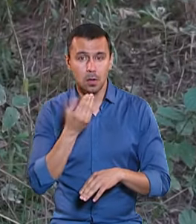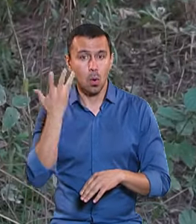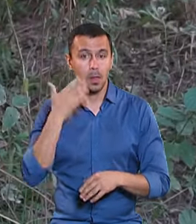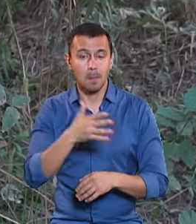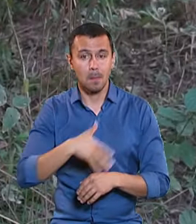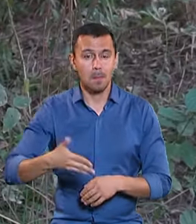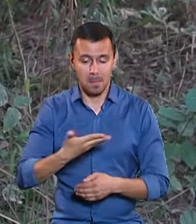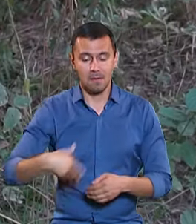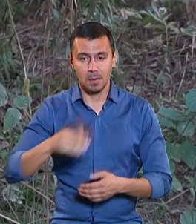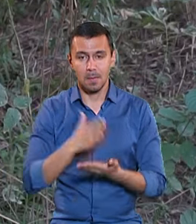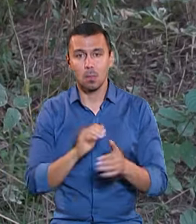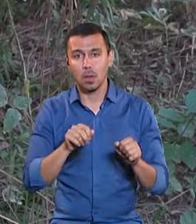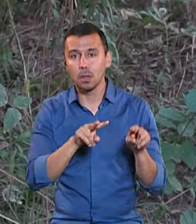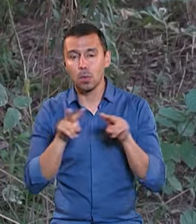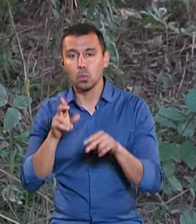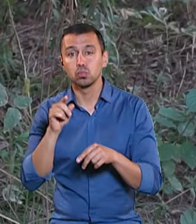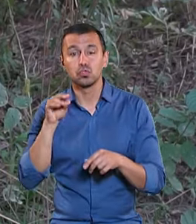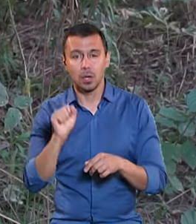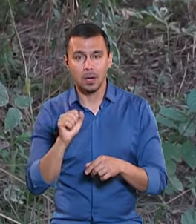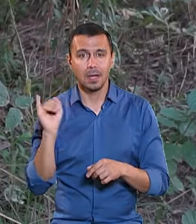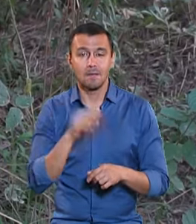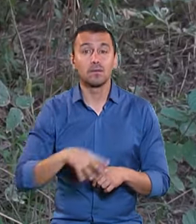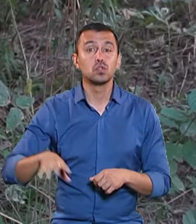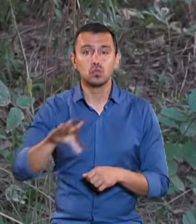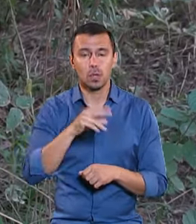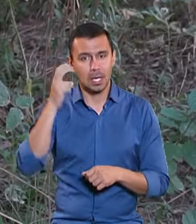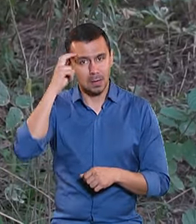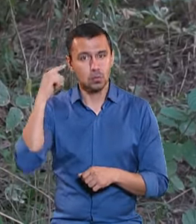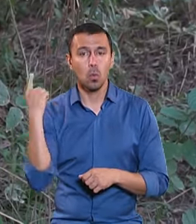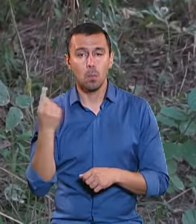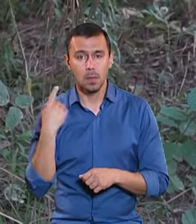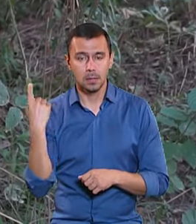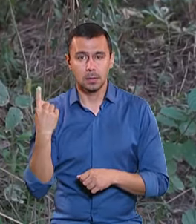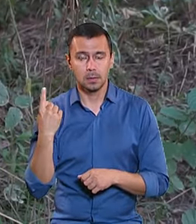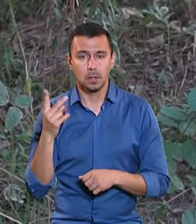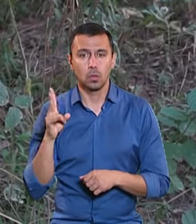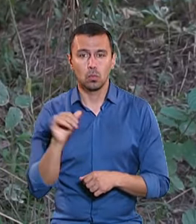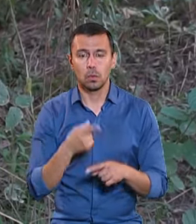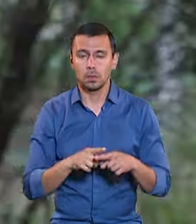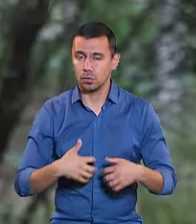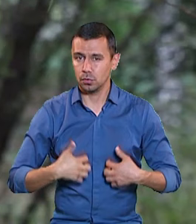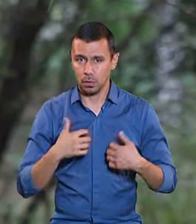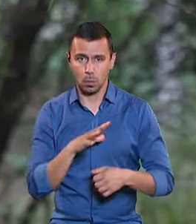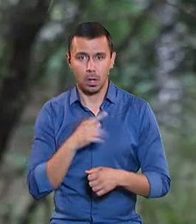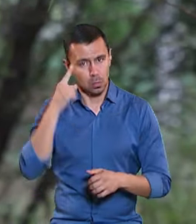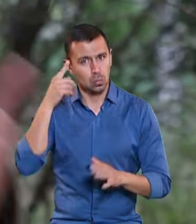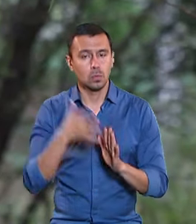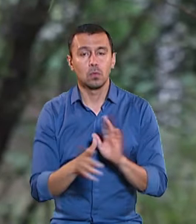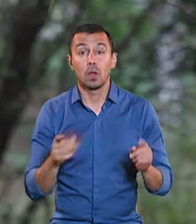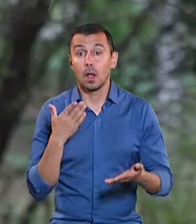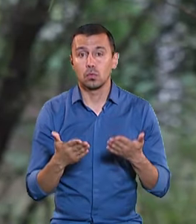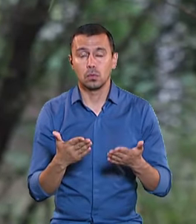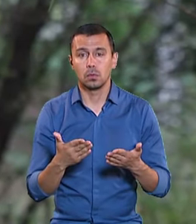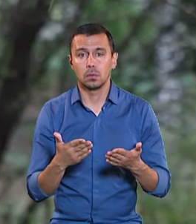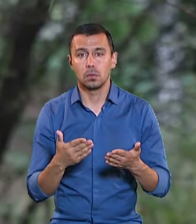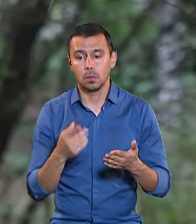всі мали можливість наблюдати Бучу і всю Київську область, ну, це жесть була. І я зрозумів, що якщо до